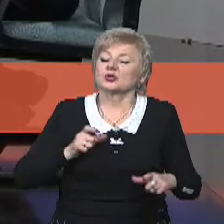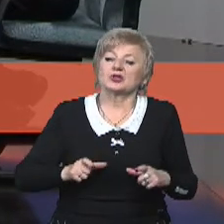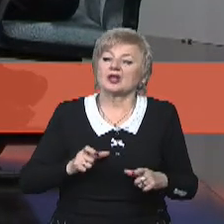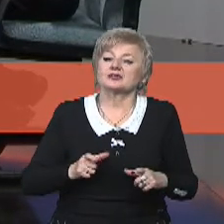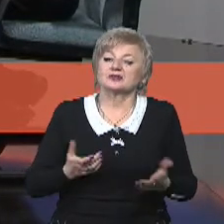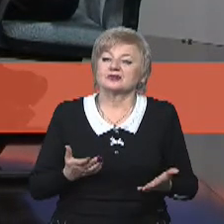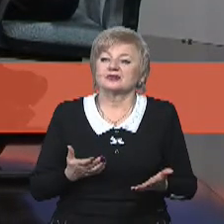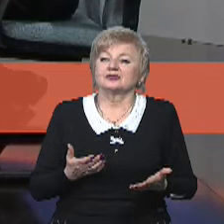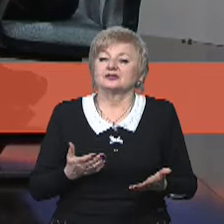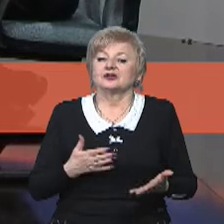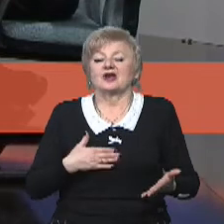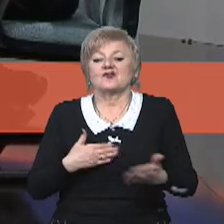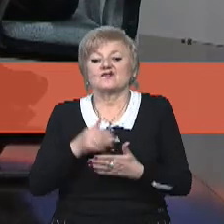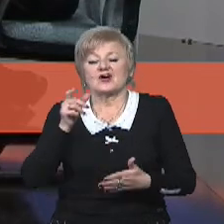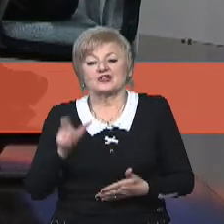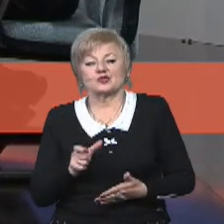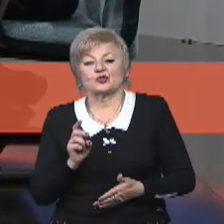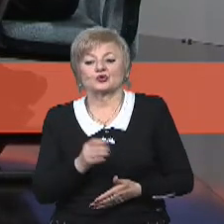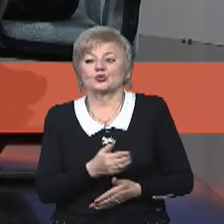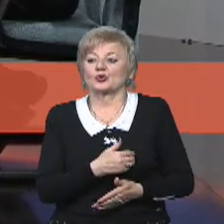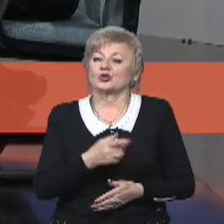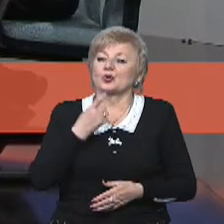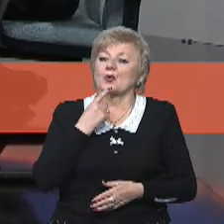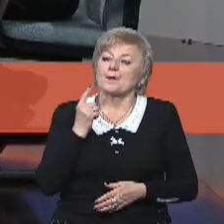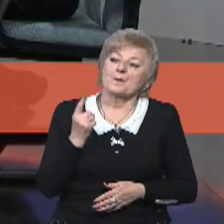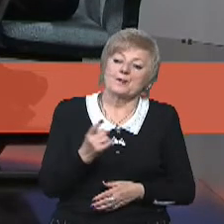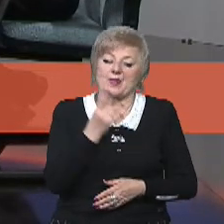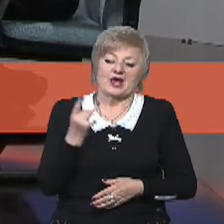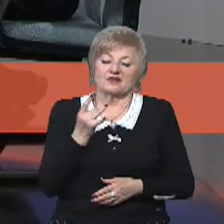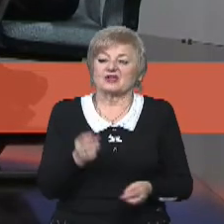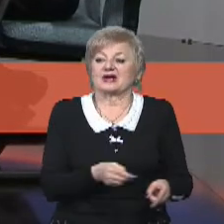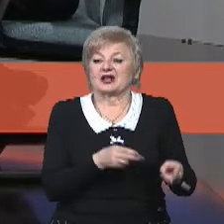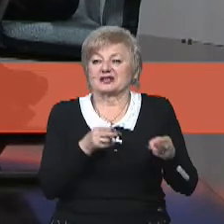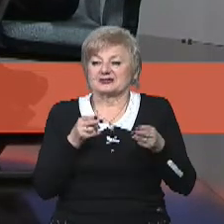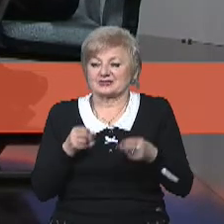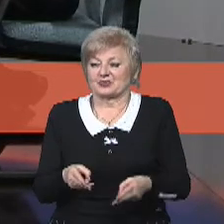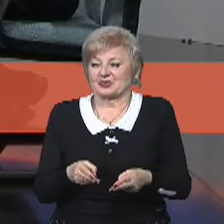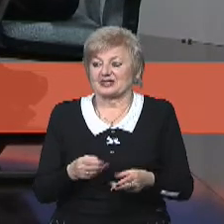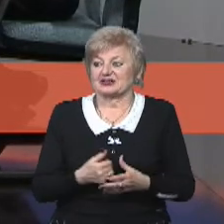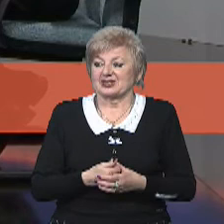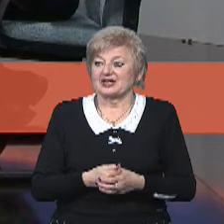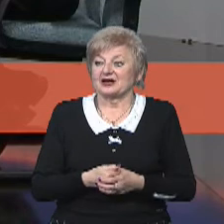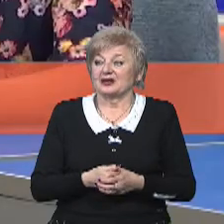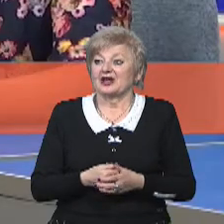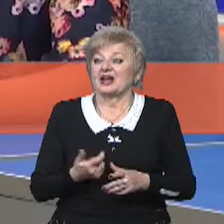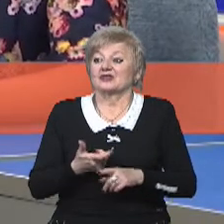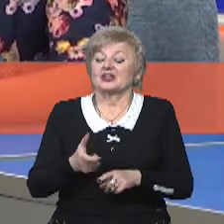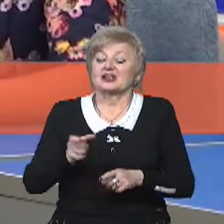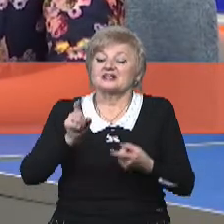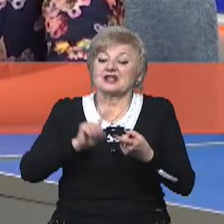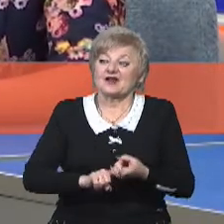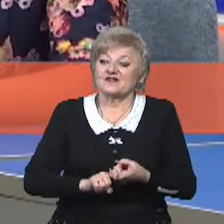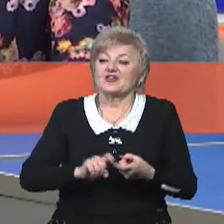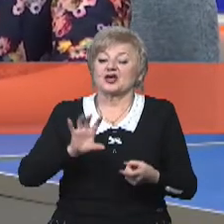і студенти, або волонтери, які захотіли спробувати себе в археології. Ніхто перший раз приїжджає ось у цю місцевість. Ну, мені здається, це дуже залежить від